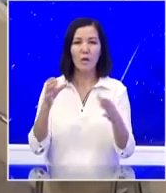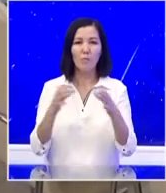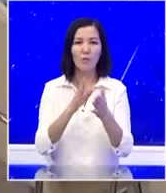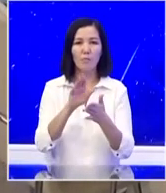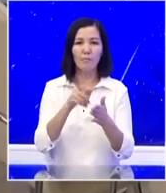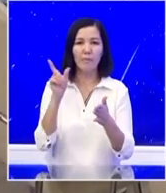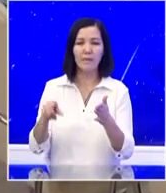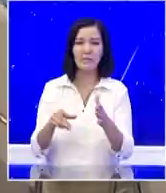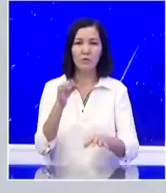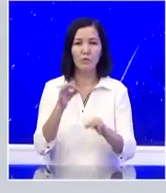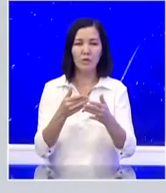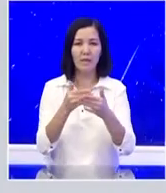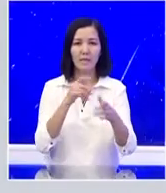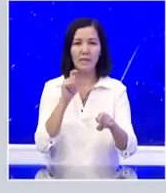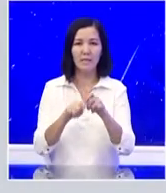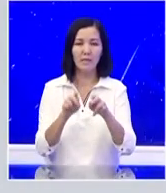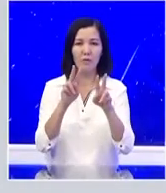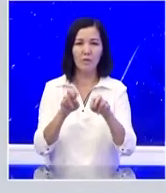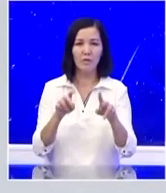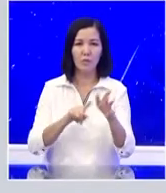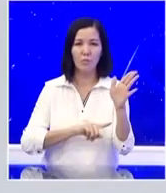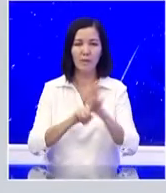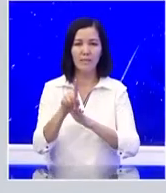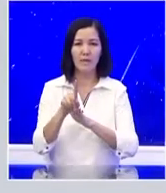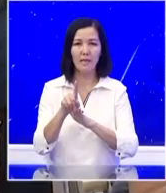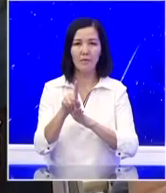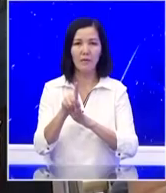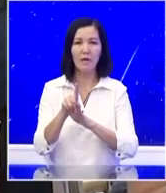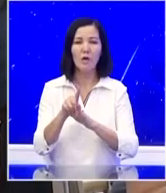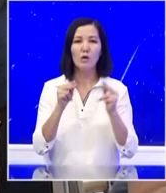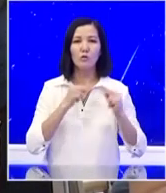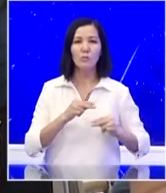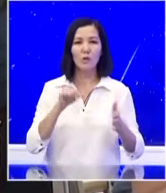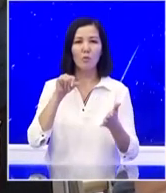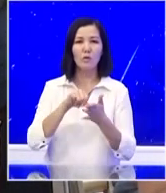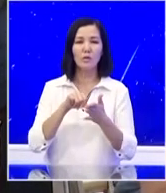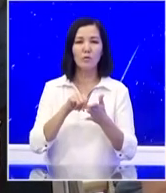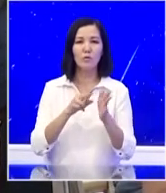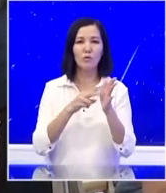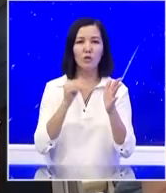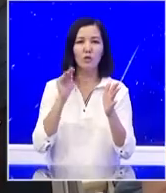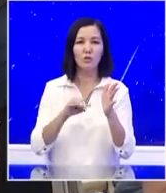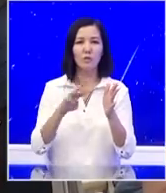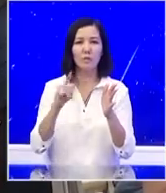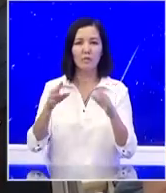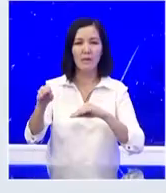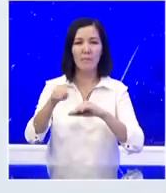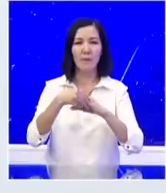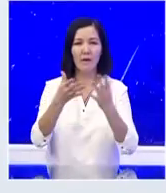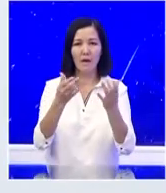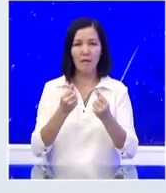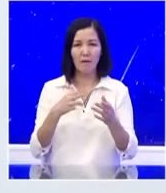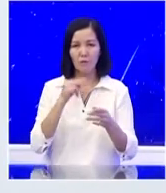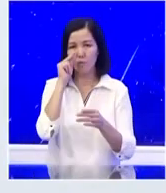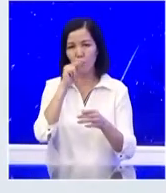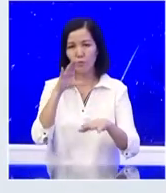қатысты сотқа дейінгі тергеу тексеру басталды. Сала мамандарының айтуынша, ол жұмысқа орналастыру үшін 700 мың теңге